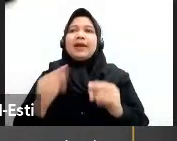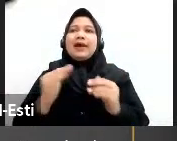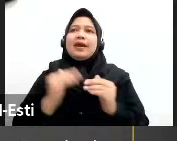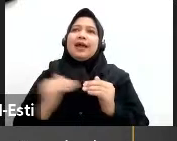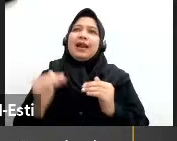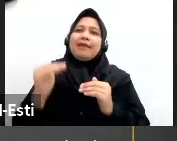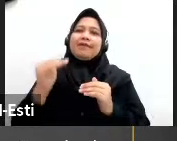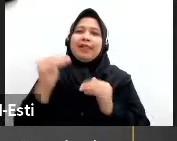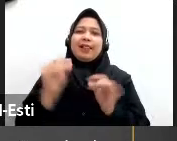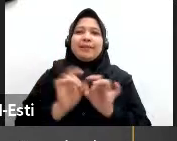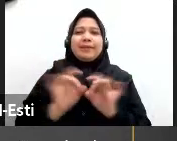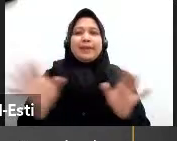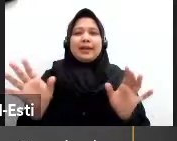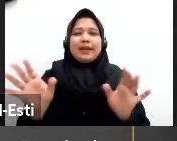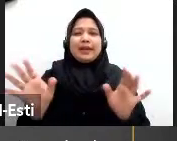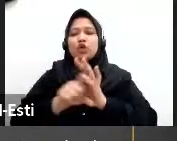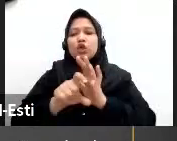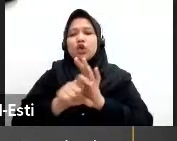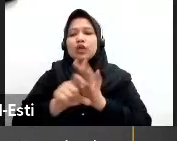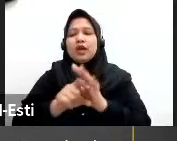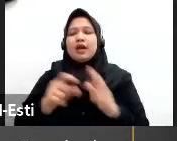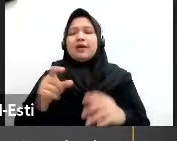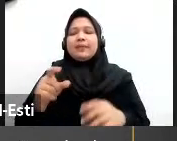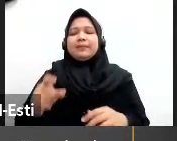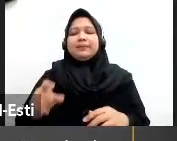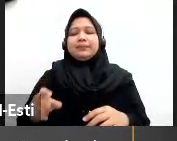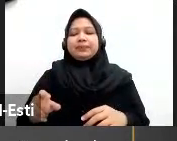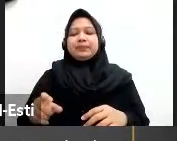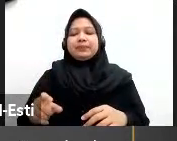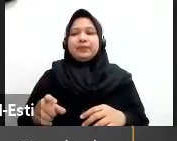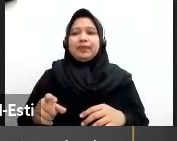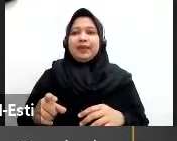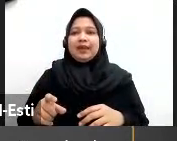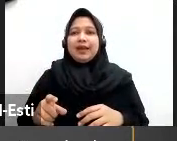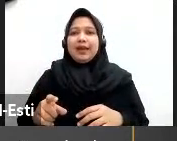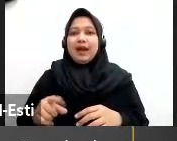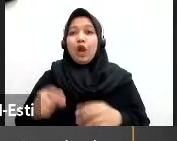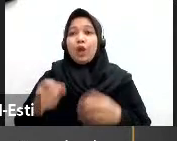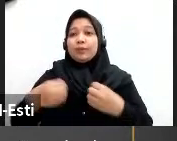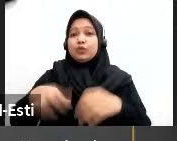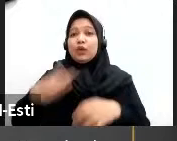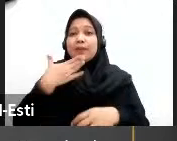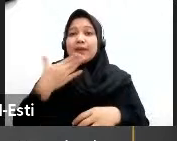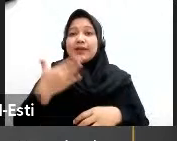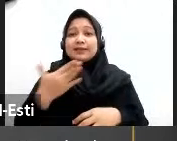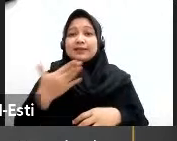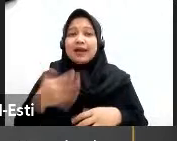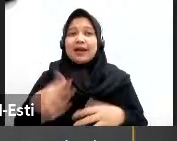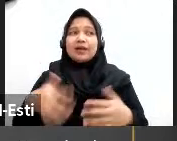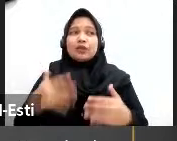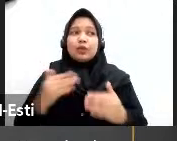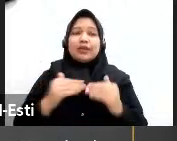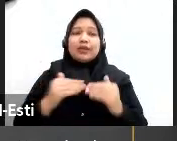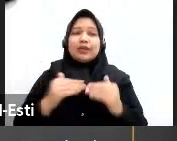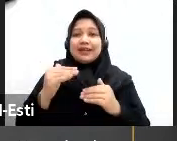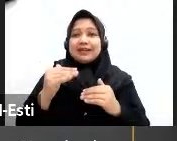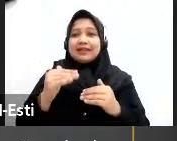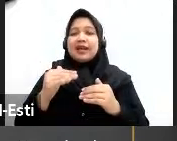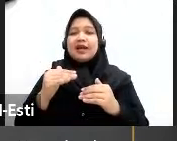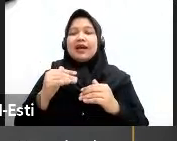yang berbeda seperti seperti misalnya pembeli atau penjual biasa mesin biasa Kemudian naik bisa menjadi star seller